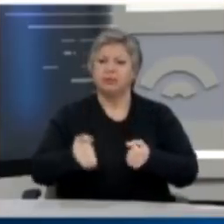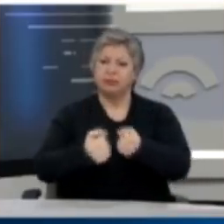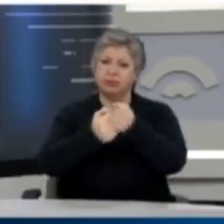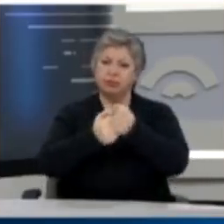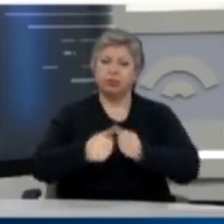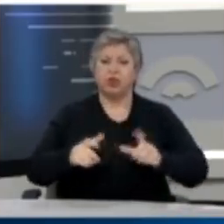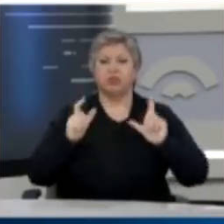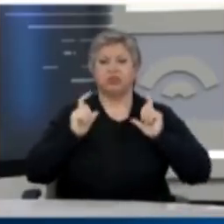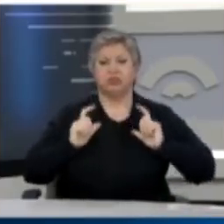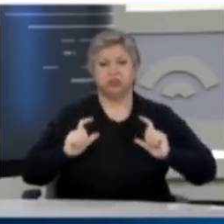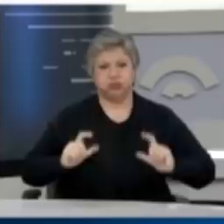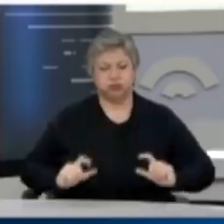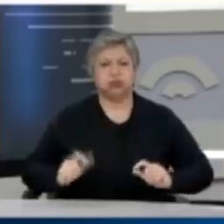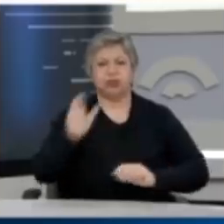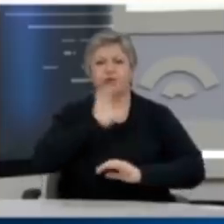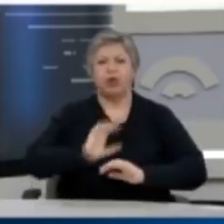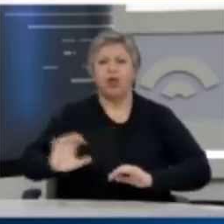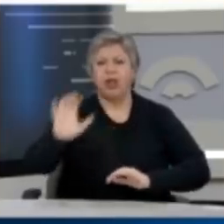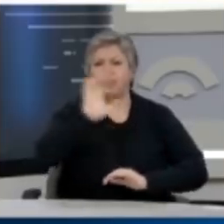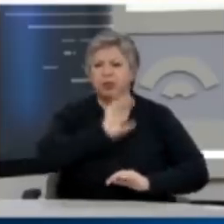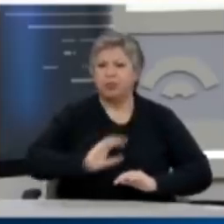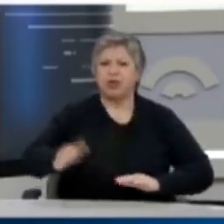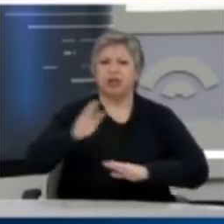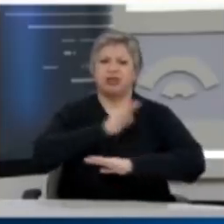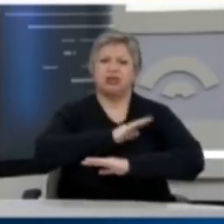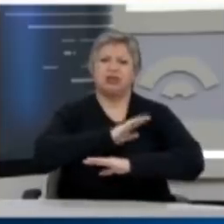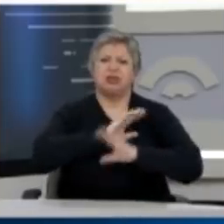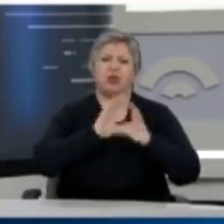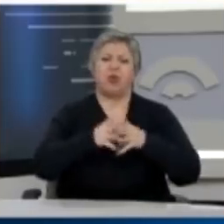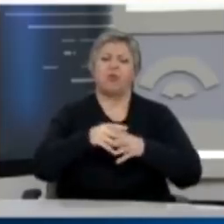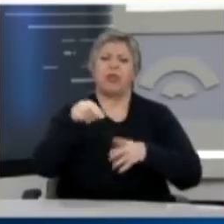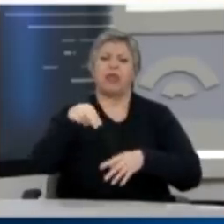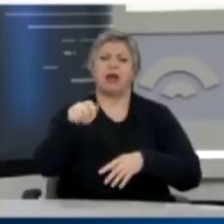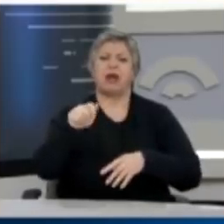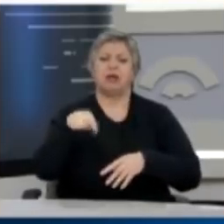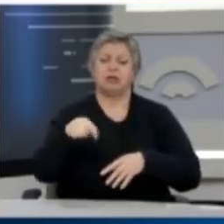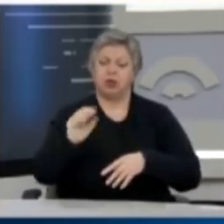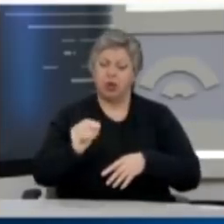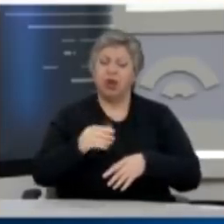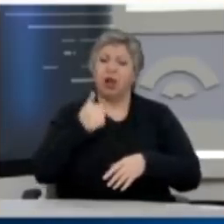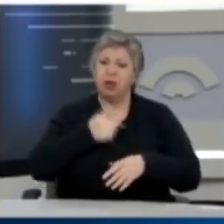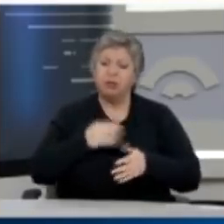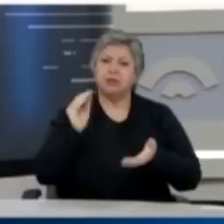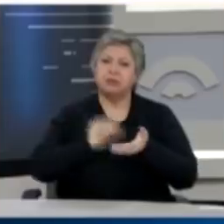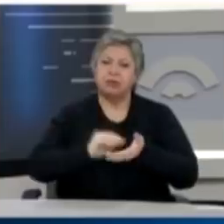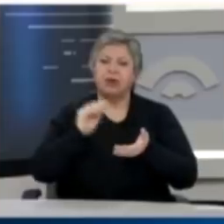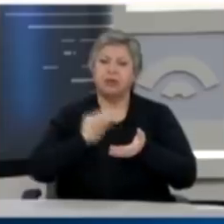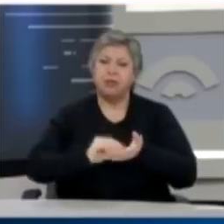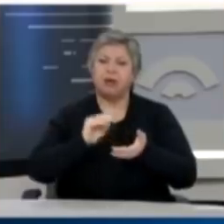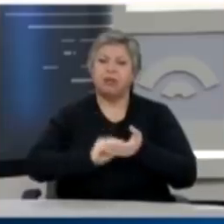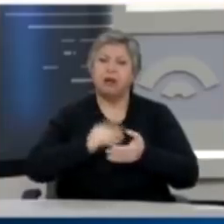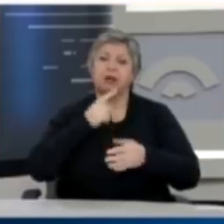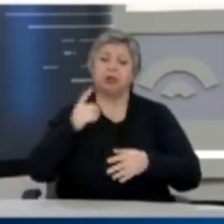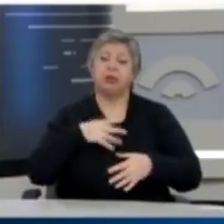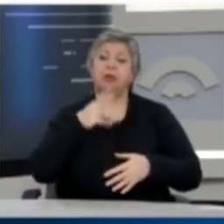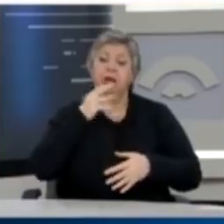των ομίλων, της Ευρωπαϊκής Ένωσης, του ΝΑΤΟ. Δεν θα κουραζόμαστε να το λέμε. Γι' αυτό και δεν σας έχουμε καμιά